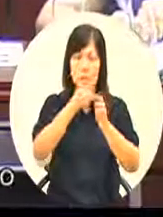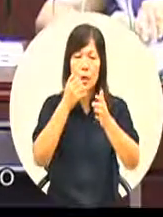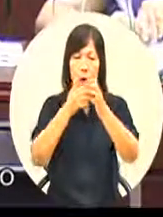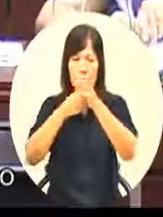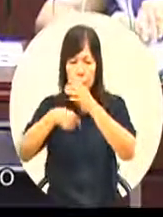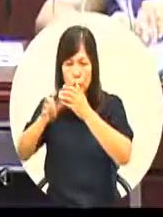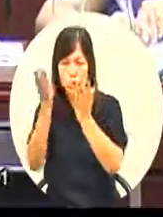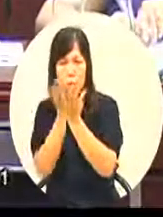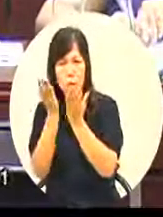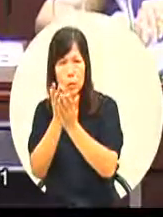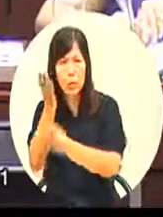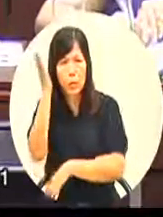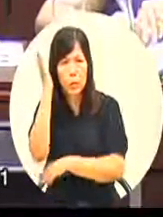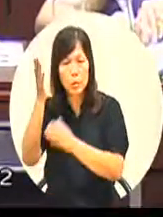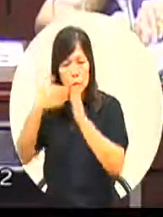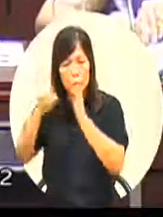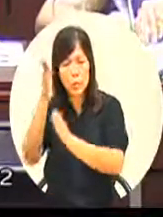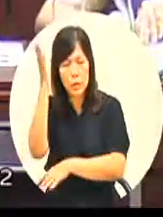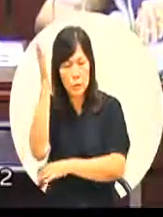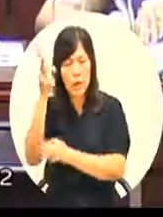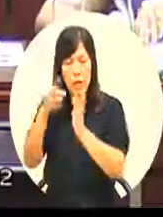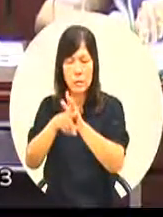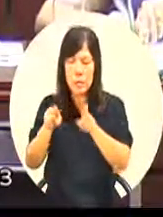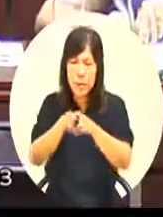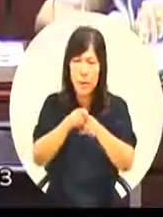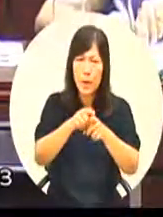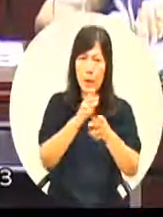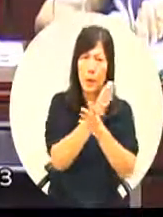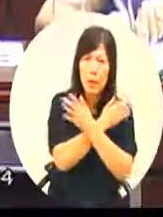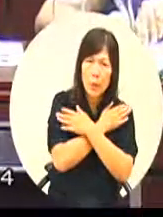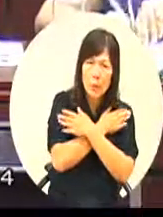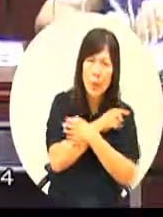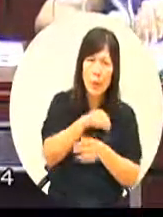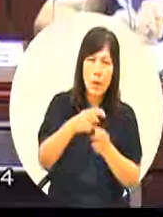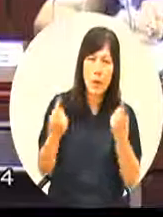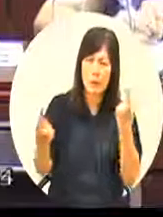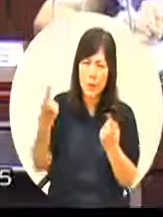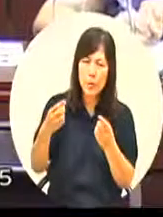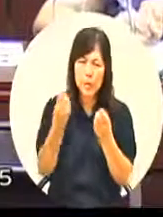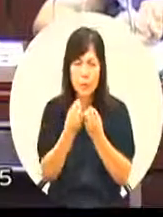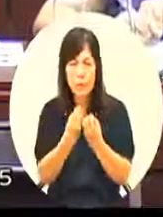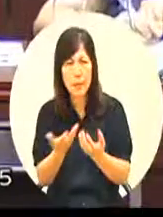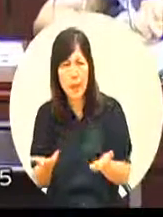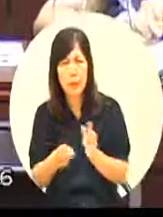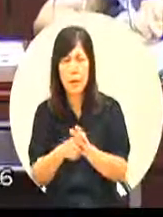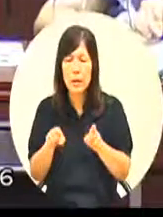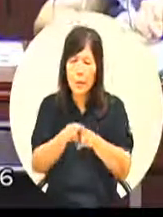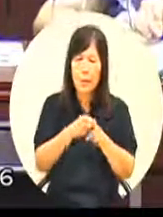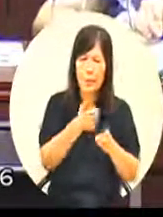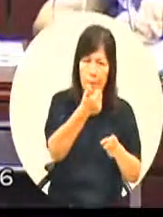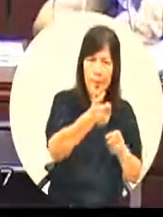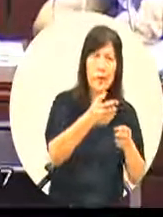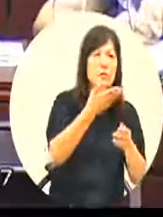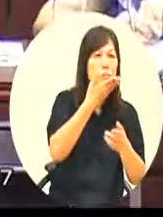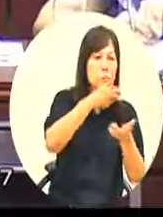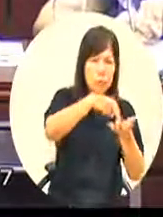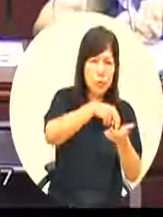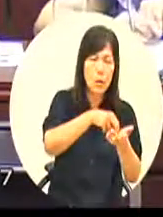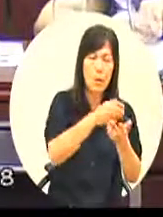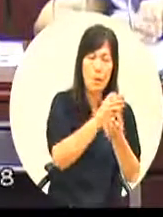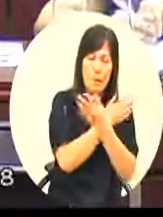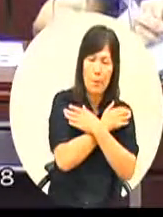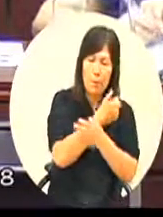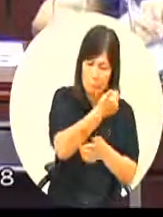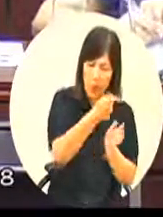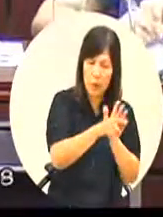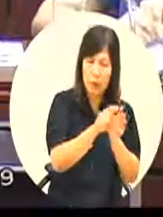公幼或者进入这个非营利幼儿园。所以你说比较这个怎么看？如果好的私幼，他一定办理很有特色的这个